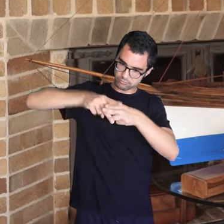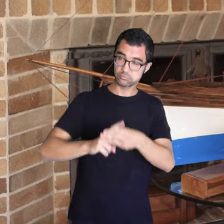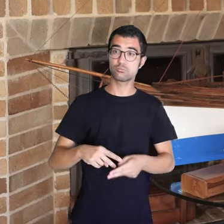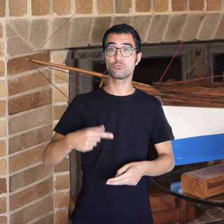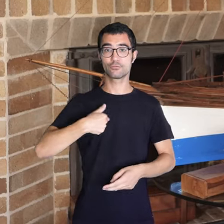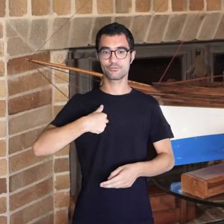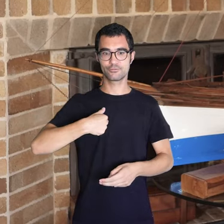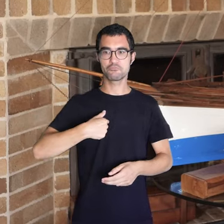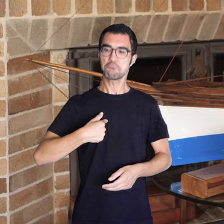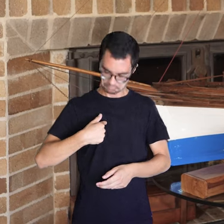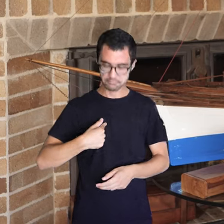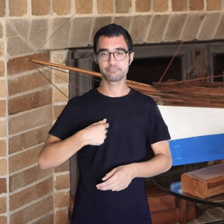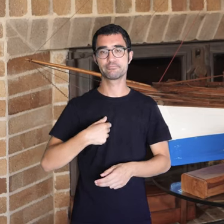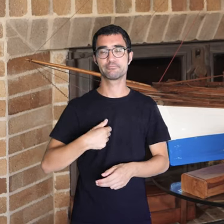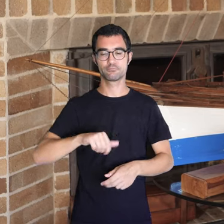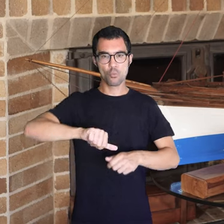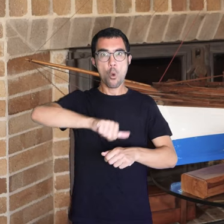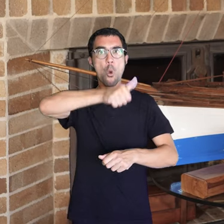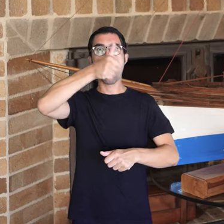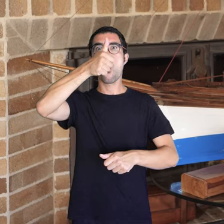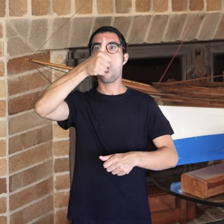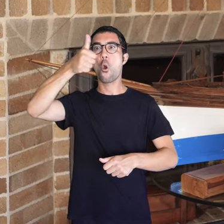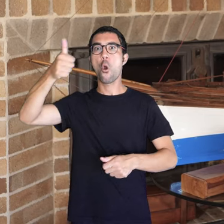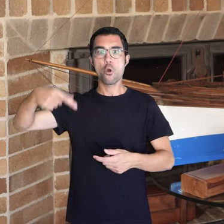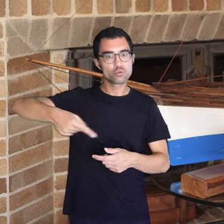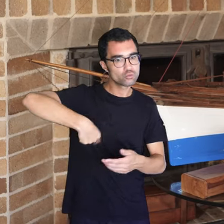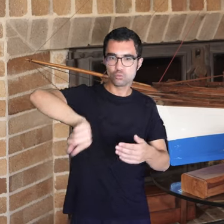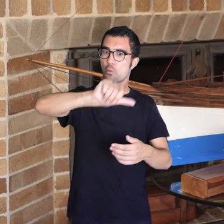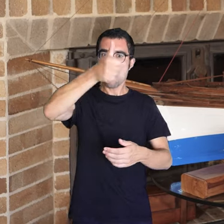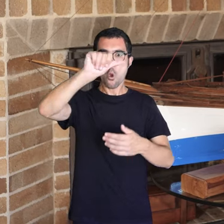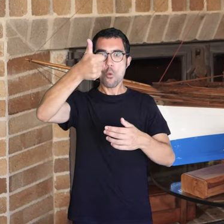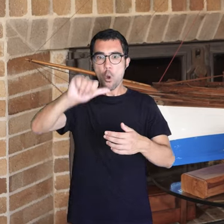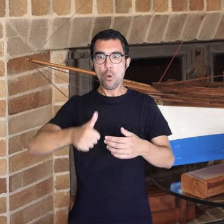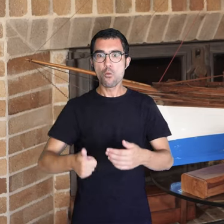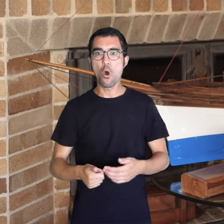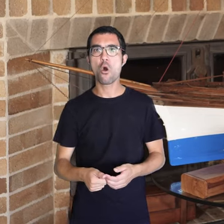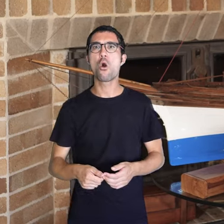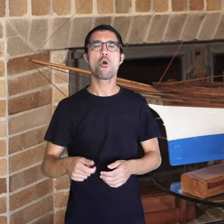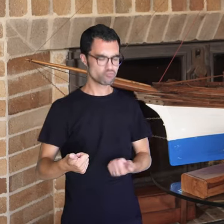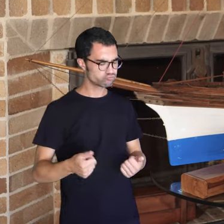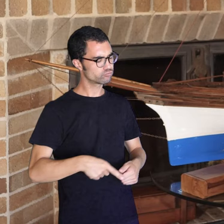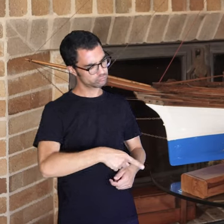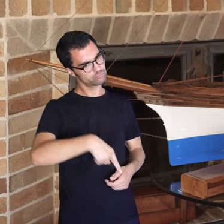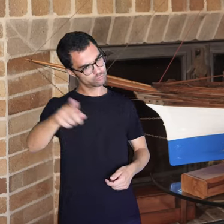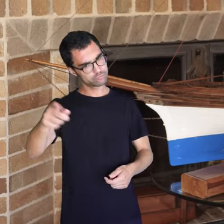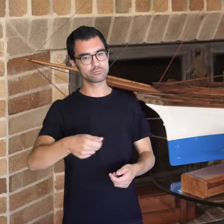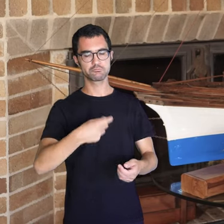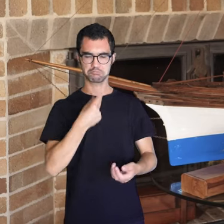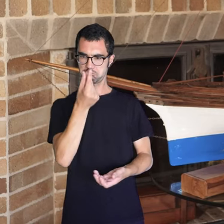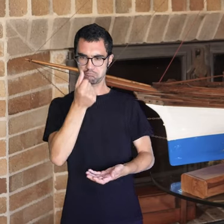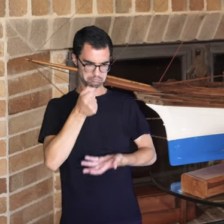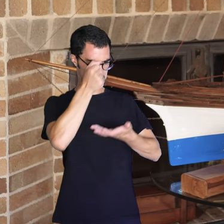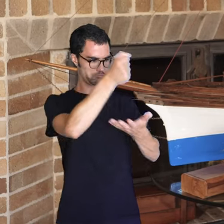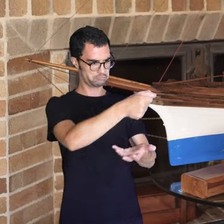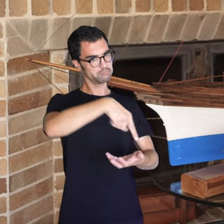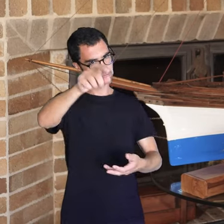final de curs vaig treure una molt bona nota, fins i tot me varen dar una, me daven una beca,